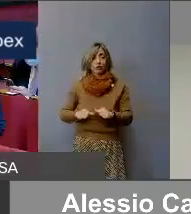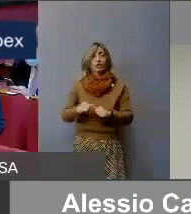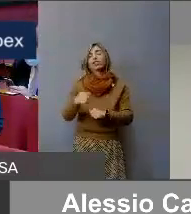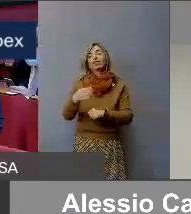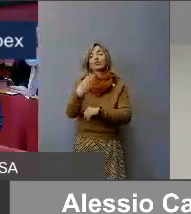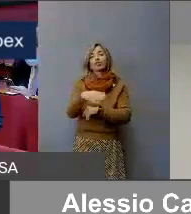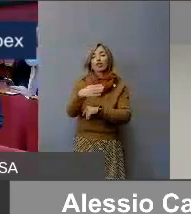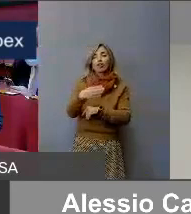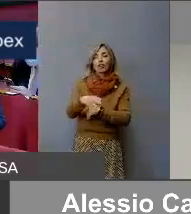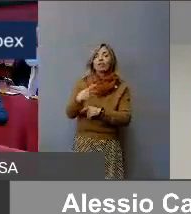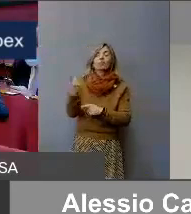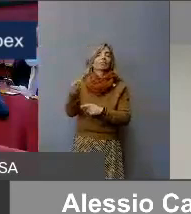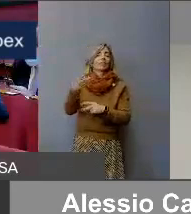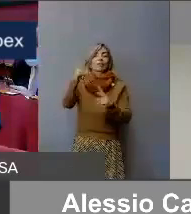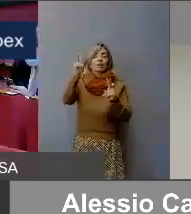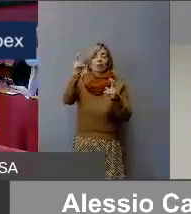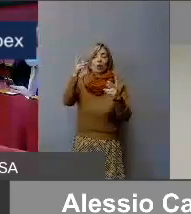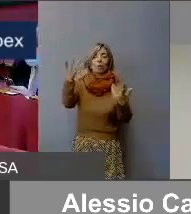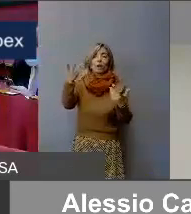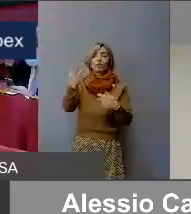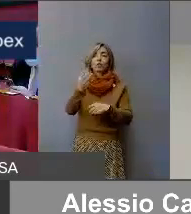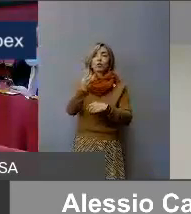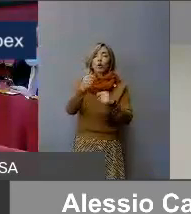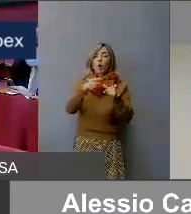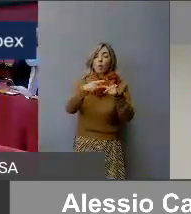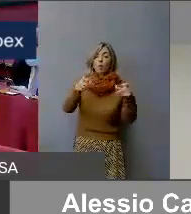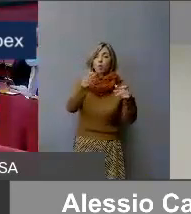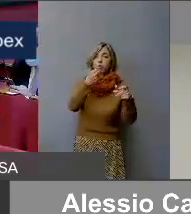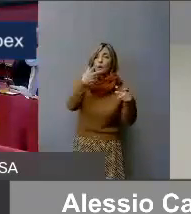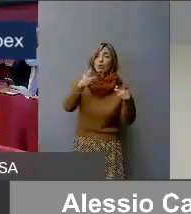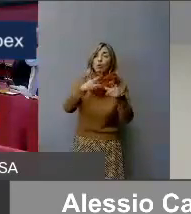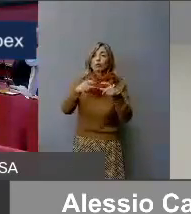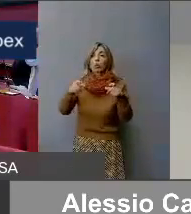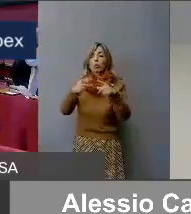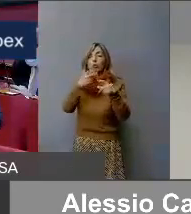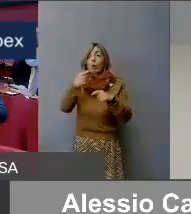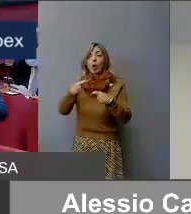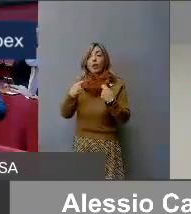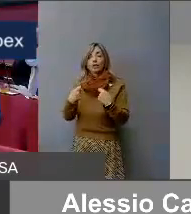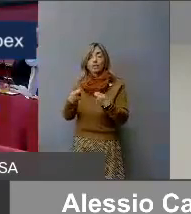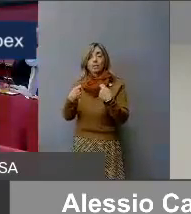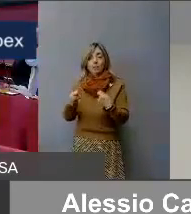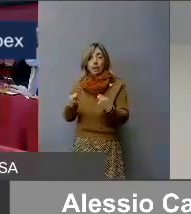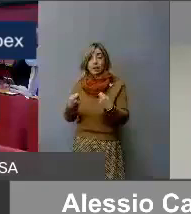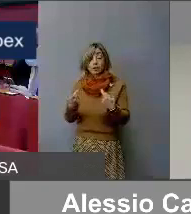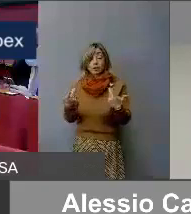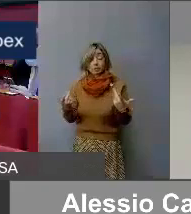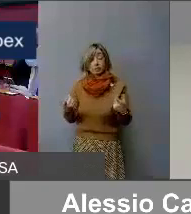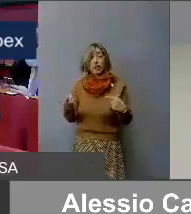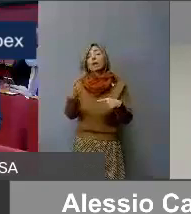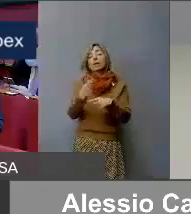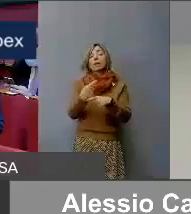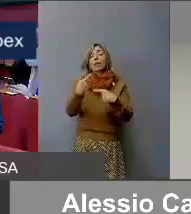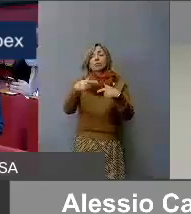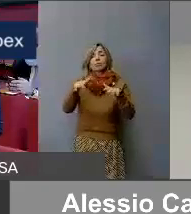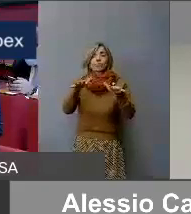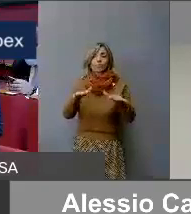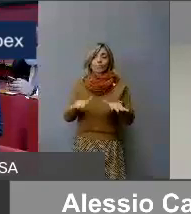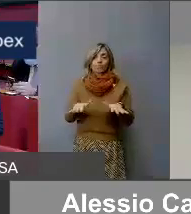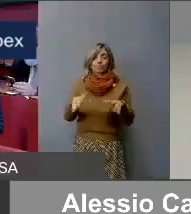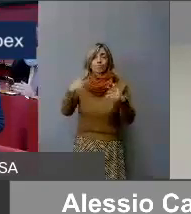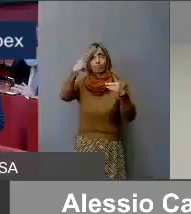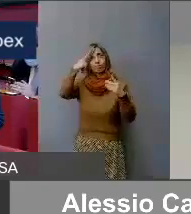spesa quindi si tratterebbe di fermarsi un attimo avviare una discussione importante